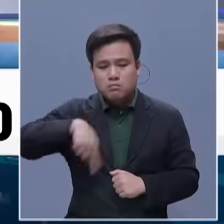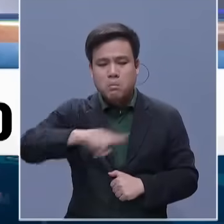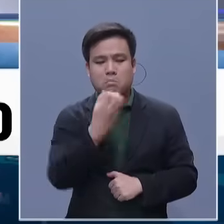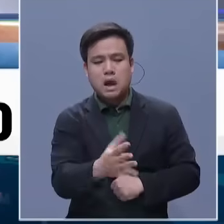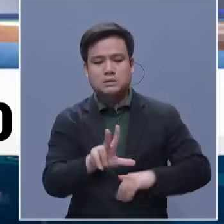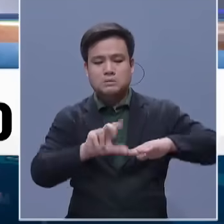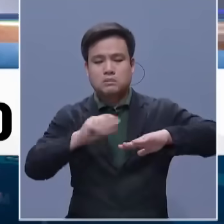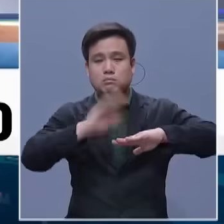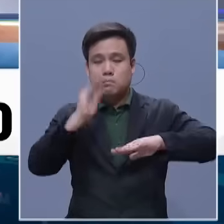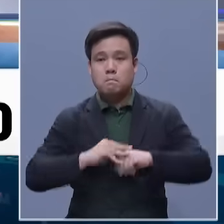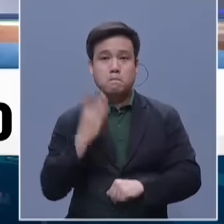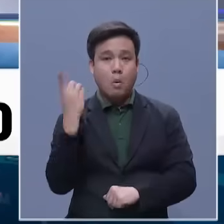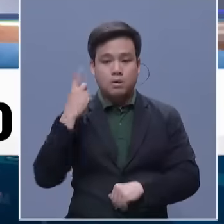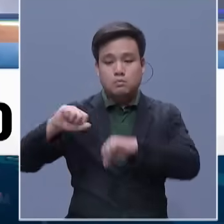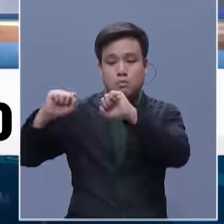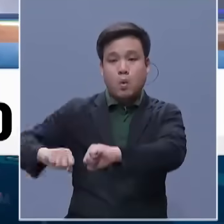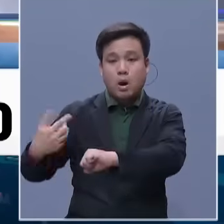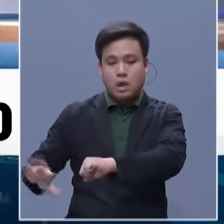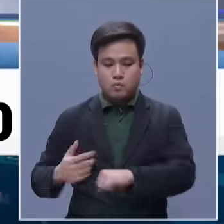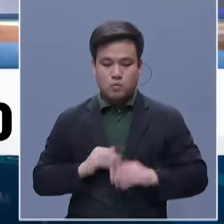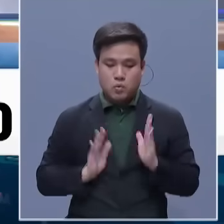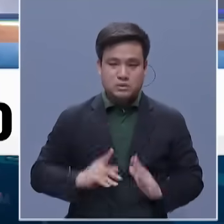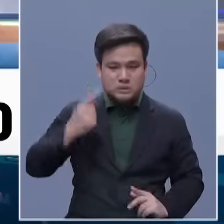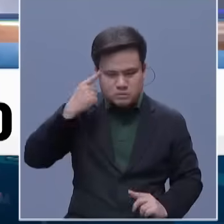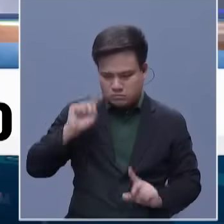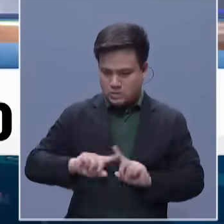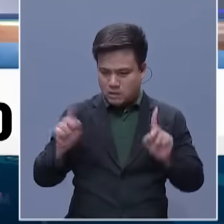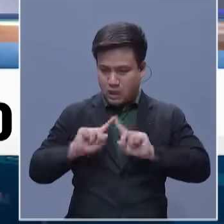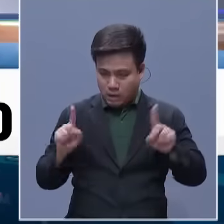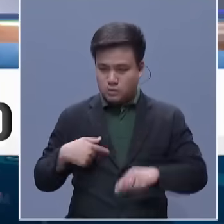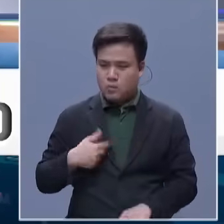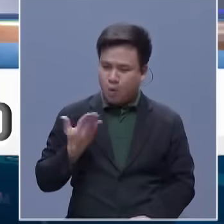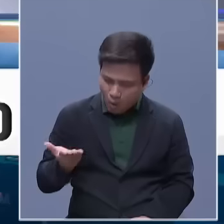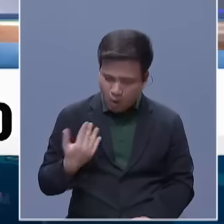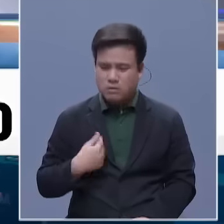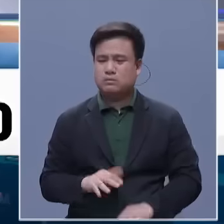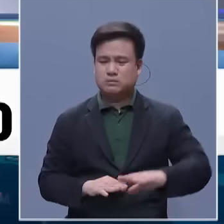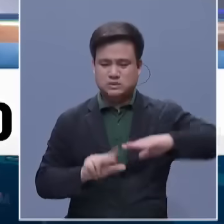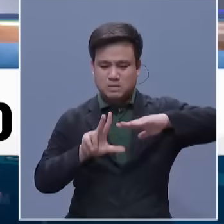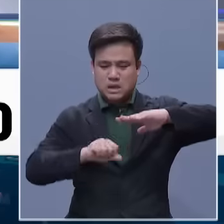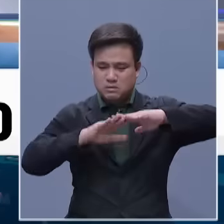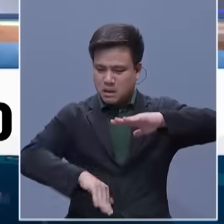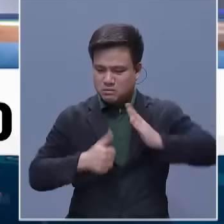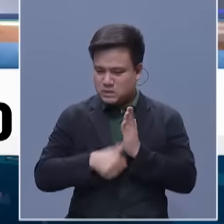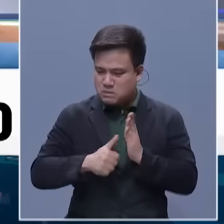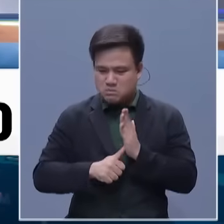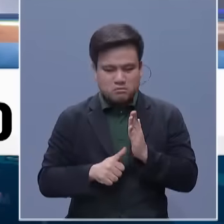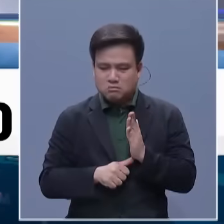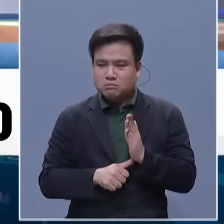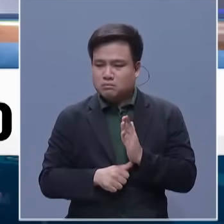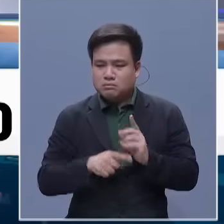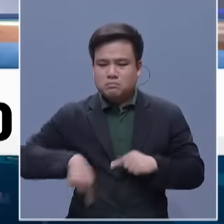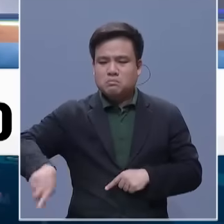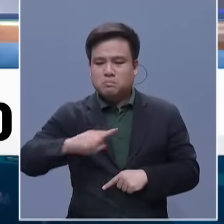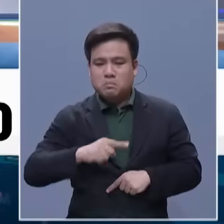ที่มีมติออกมาก็มีคนที่ไม่เห็นด้วยนะครับออกมาบอกว่าอยากให้มีการขยายเพดานหนี้ขึ้นไปหน่อยนะครับคุณอภิสิทธิ์